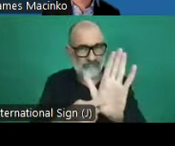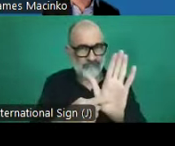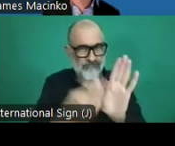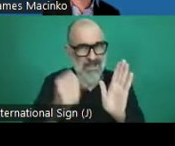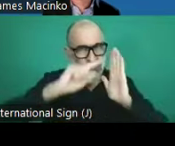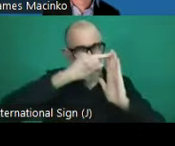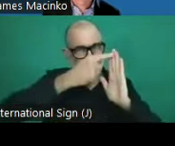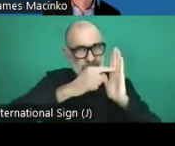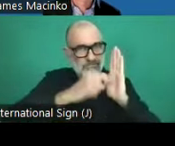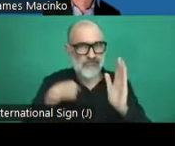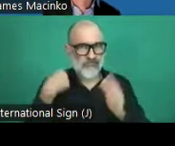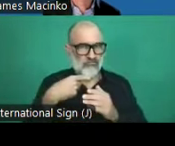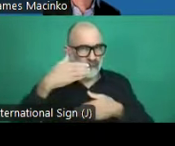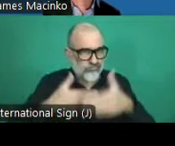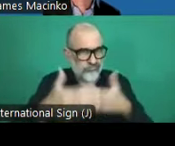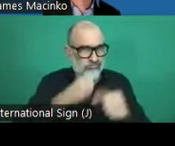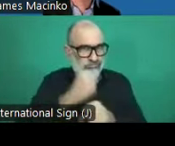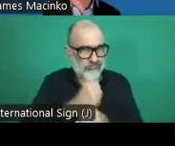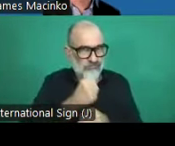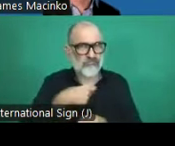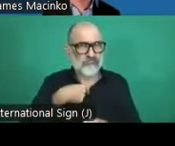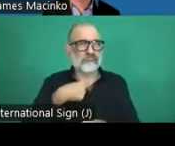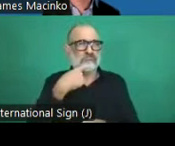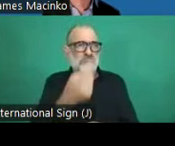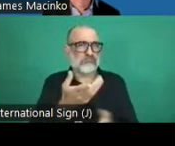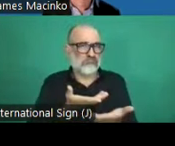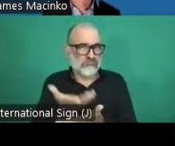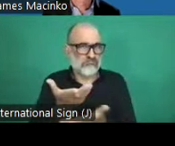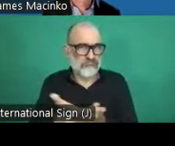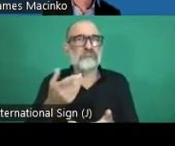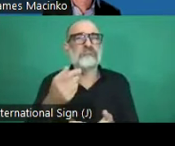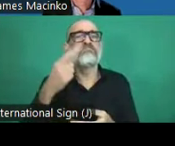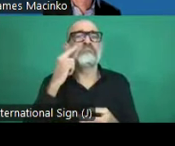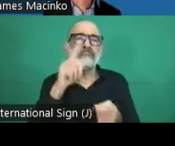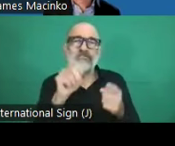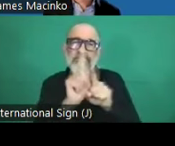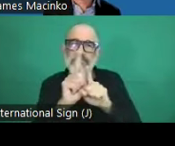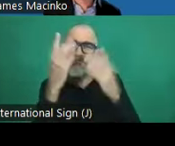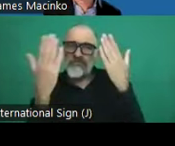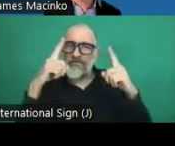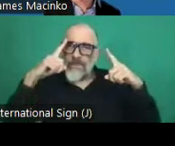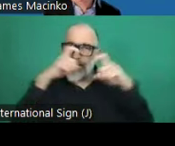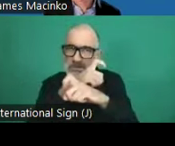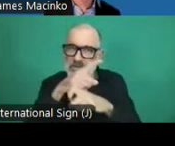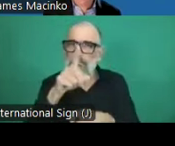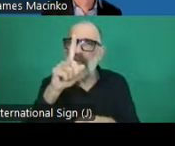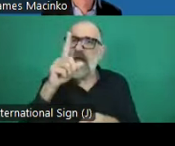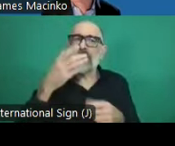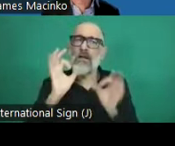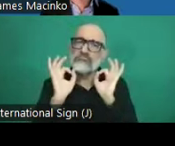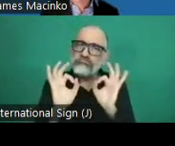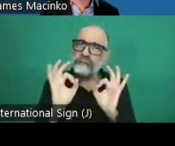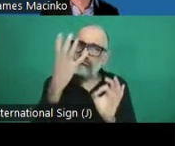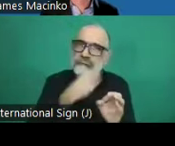très logique, très joli. Et alors, on demande à quelqu'un, est-ce que vous avez eu une maladie ou un accident récemment?